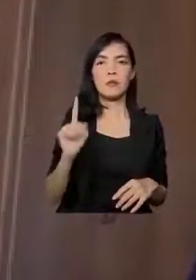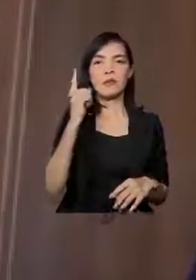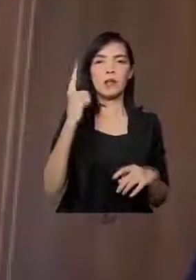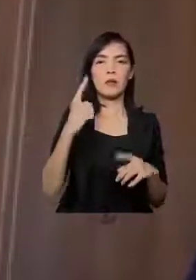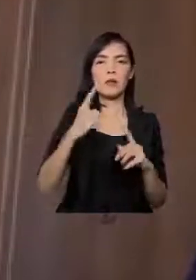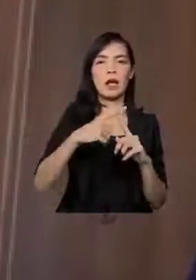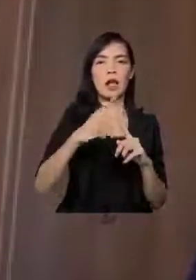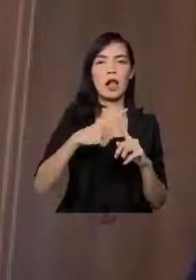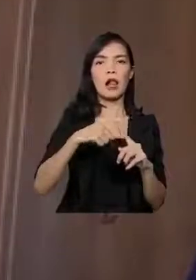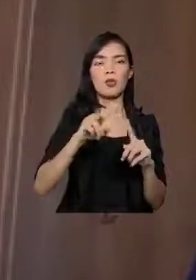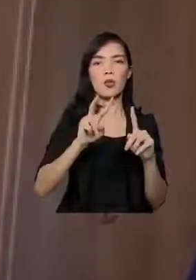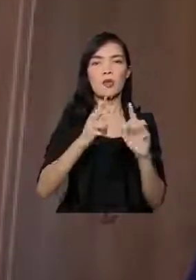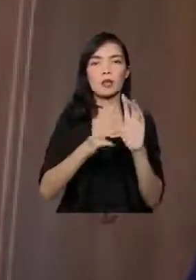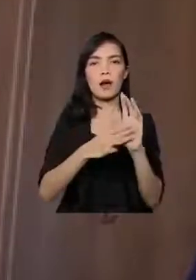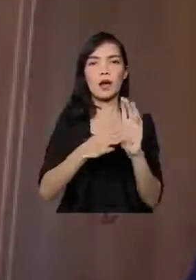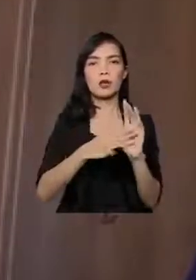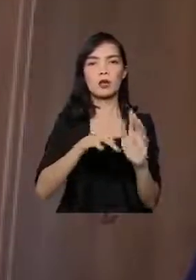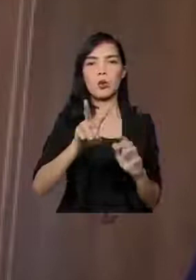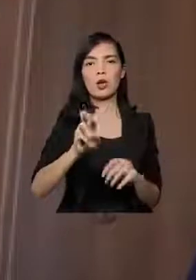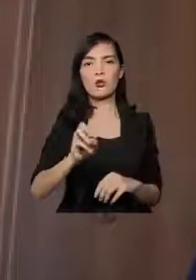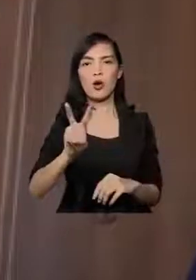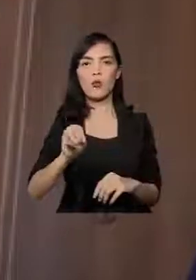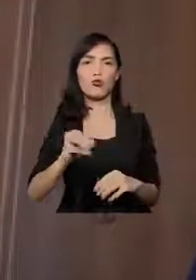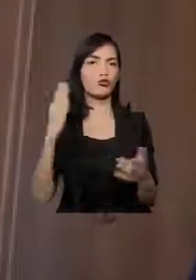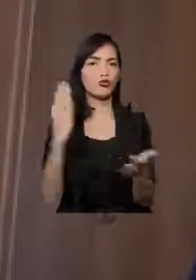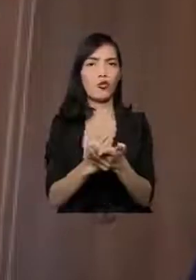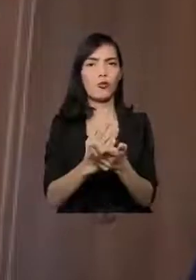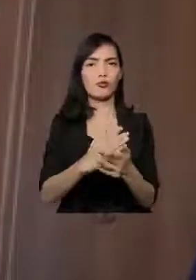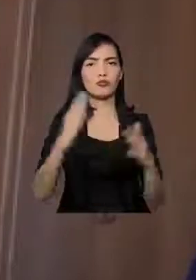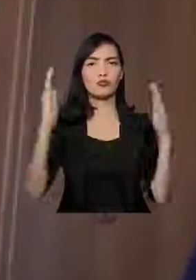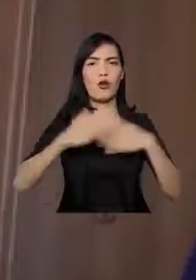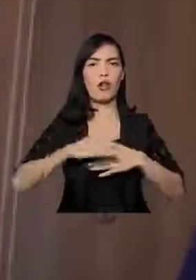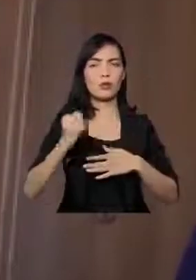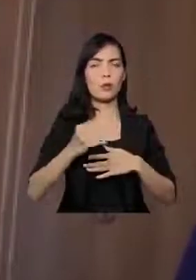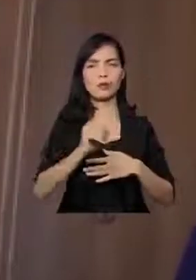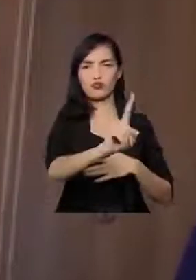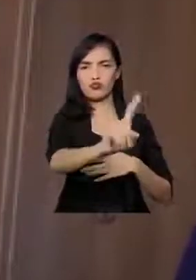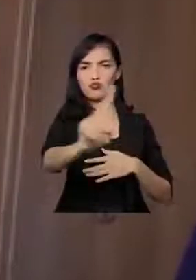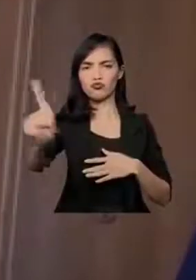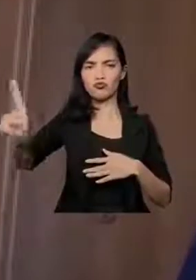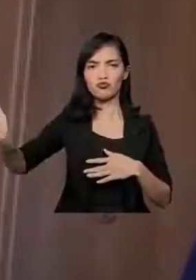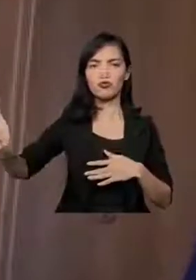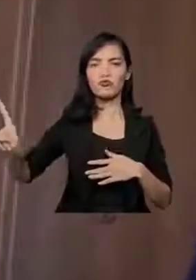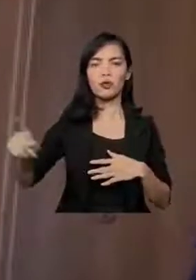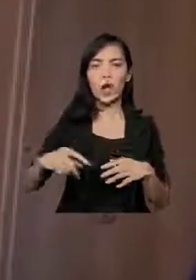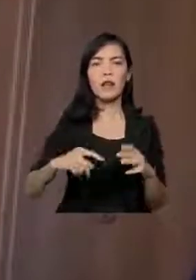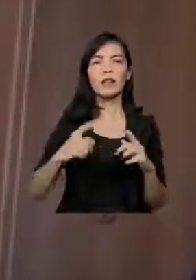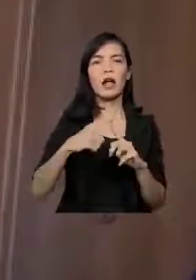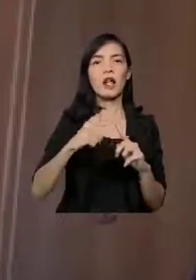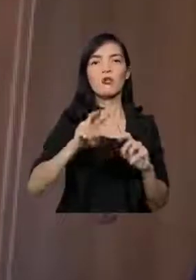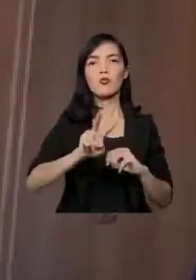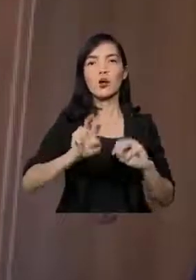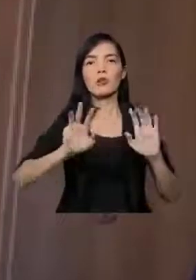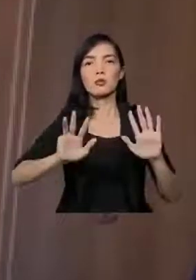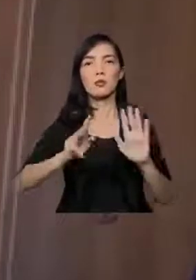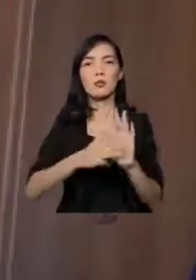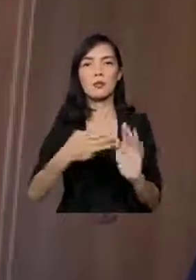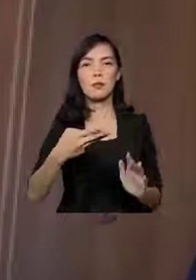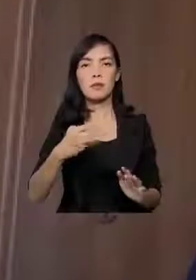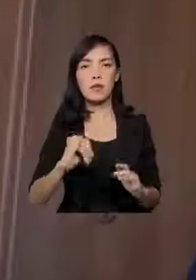Jumat itu tanggal 12-03-2018 dan kemudian baru tanggal 29